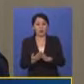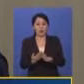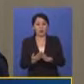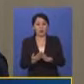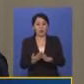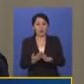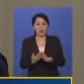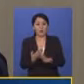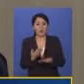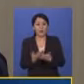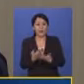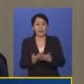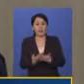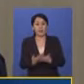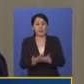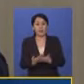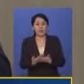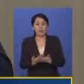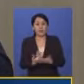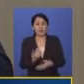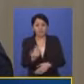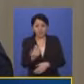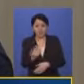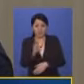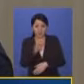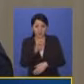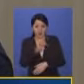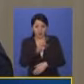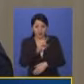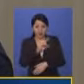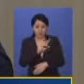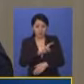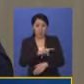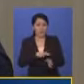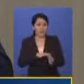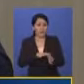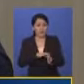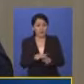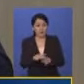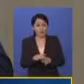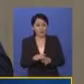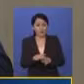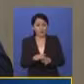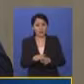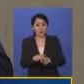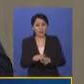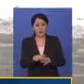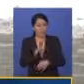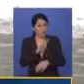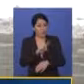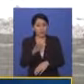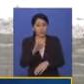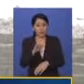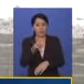если через вас все эти операции идут, ну так тогда вы, получается, не доработали.